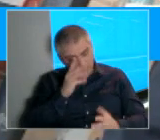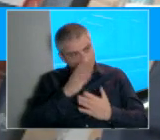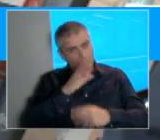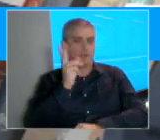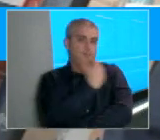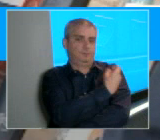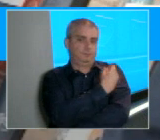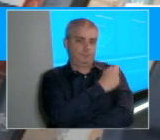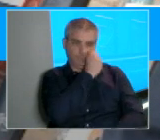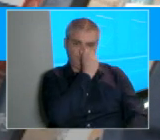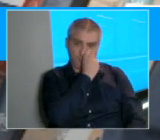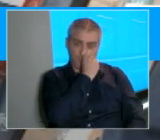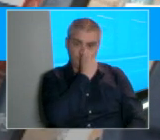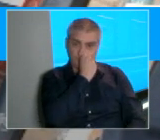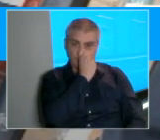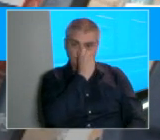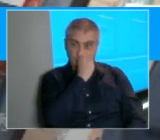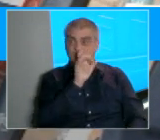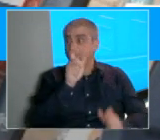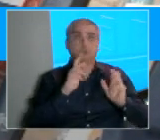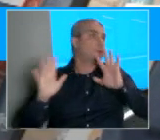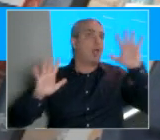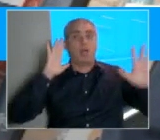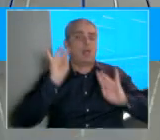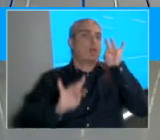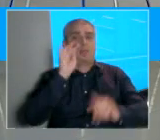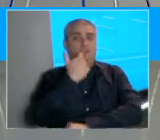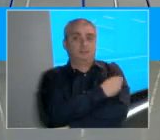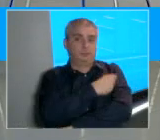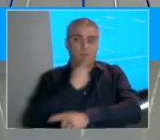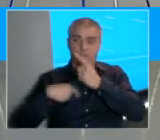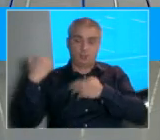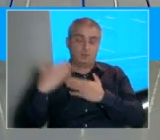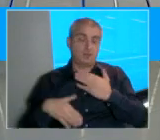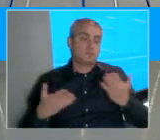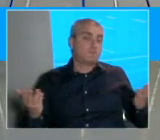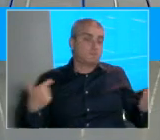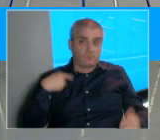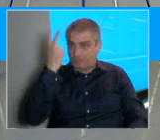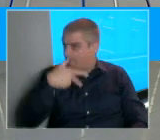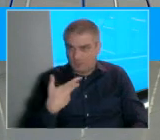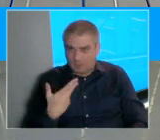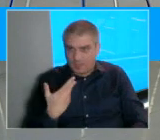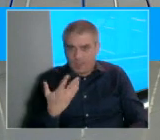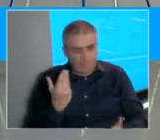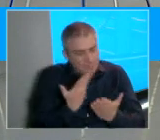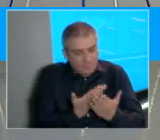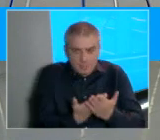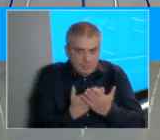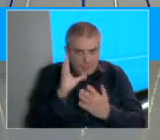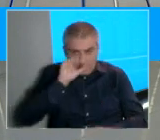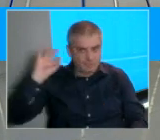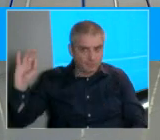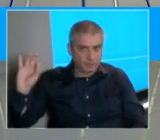ולהתחסן. כן, יש אנשים אחוזי דיבוק נגד חיסונים בשנים האחרונות, ואני מבין שאין שום תיקוף מדעי לתזה